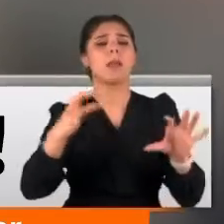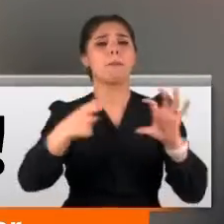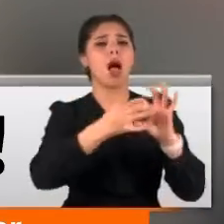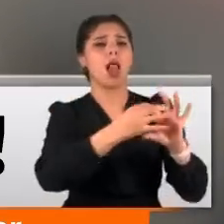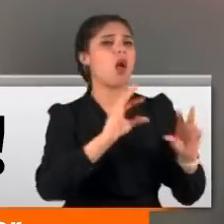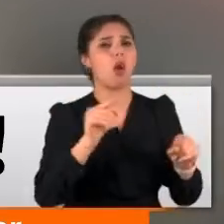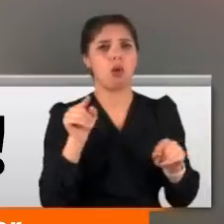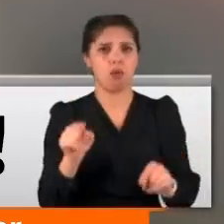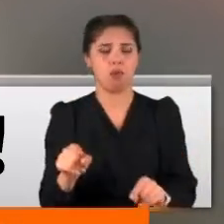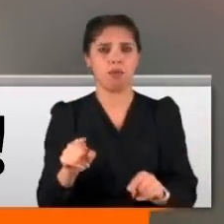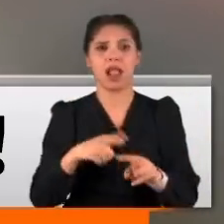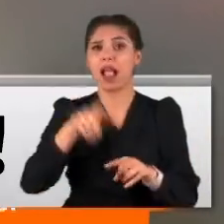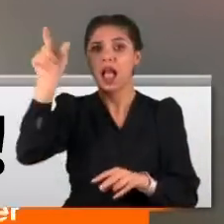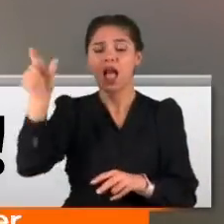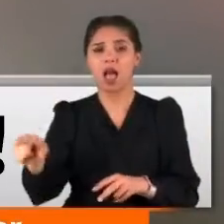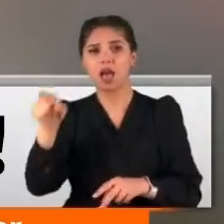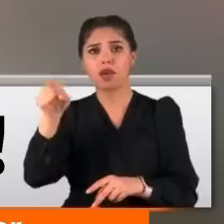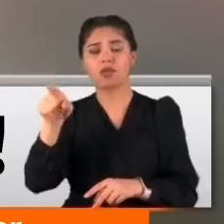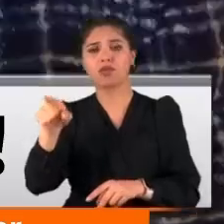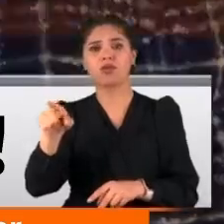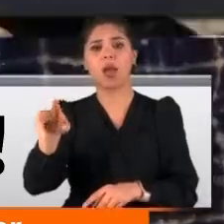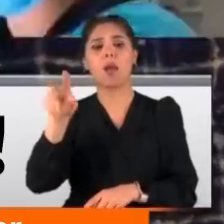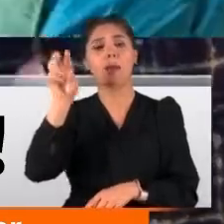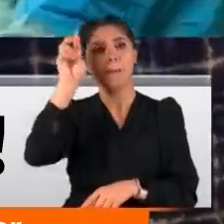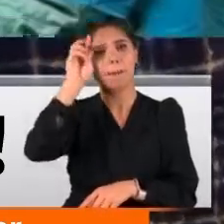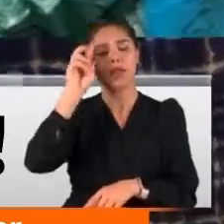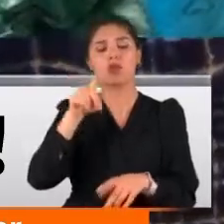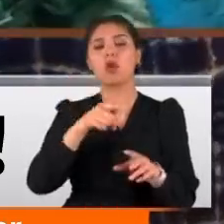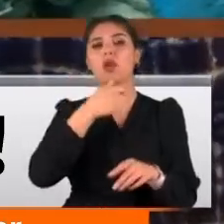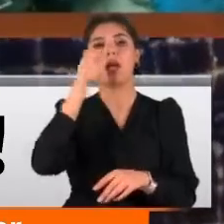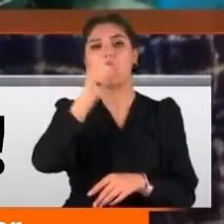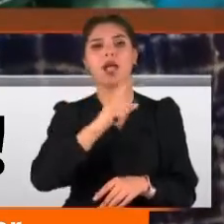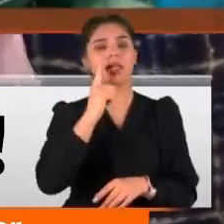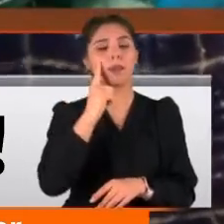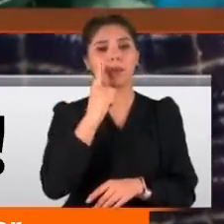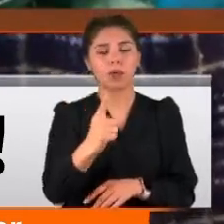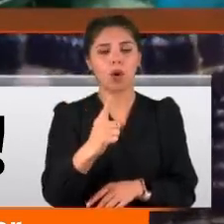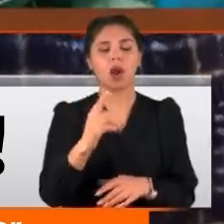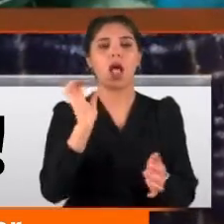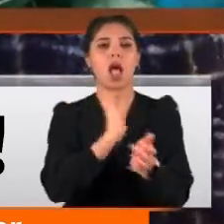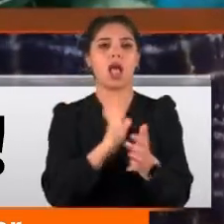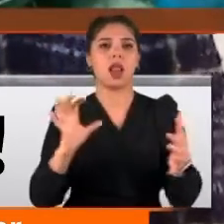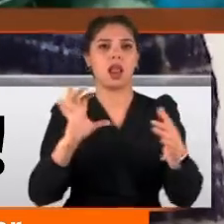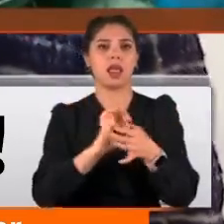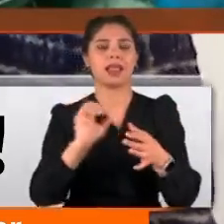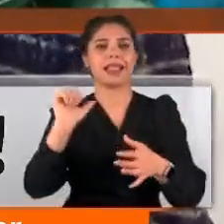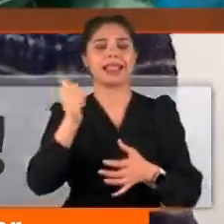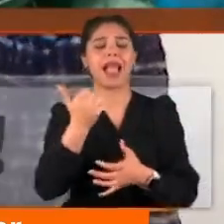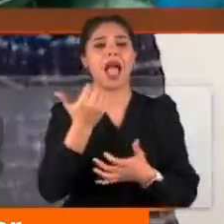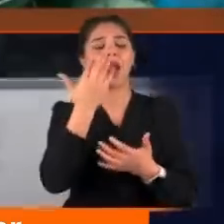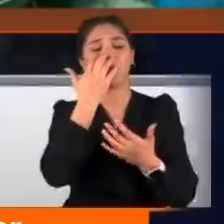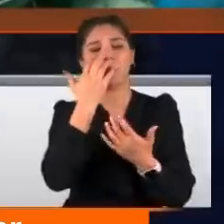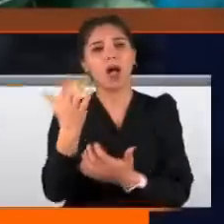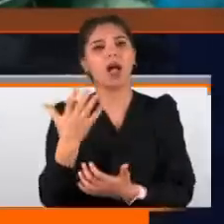bağdaştırabiliyor. Ancak Özkiraz'ın durumu klinik psikolog Aybek'e göre aileyle ilgili ve değer görme